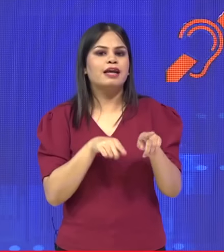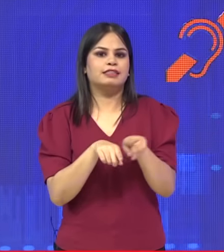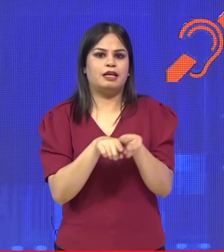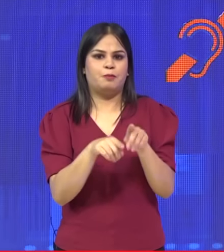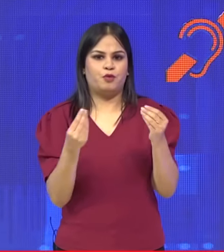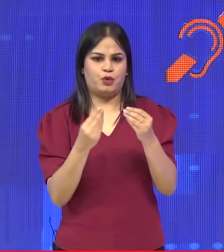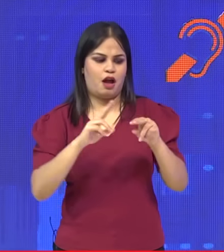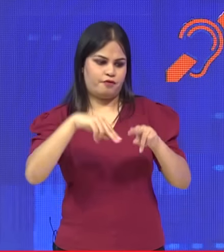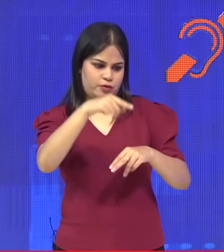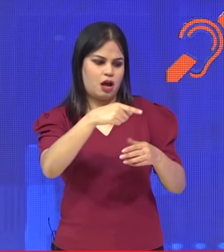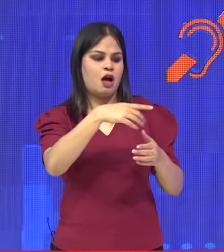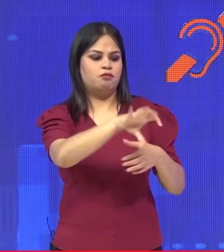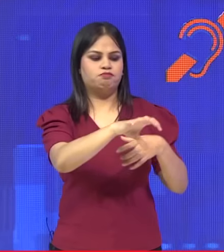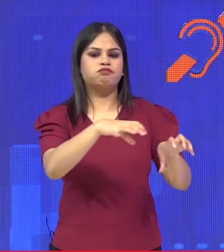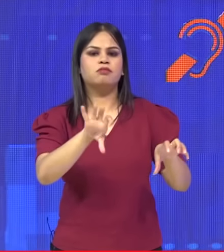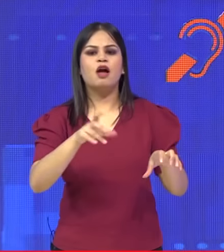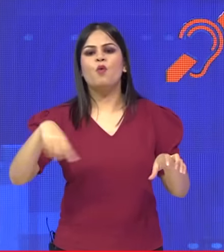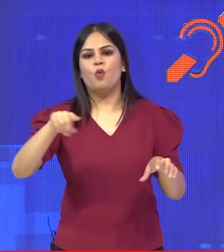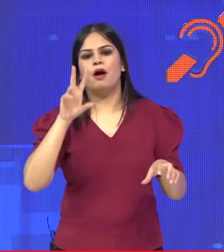डिवाइडेड है